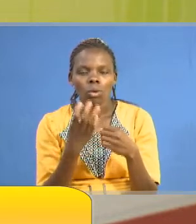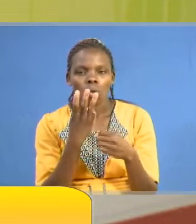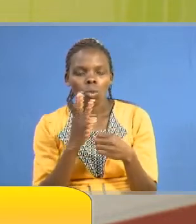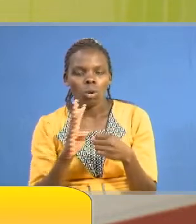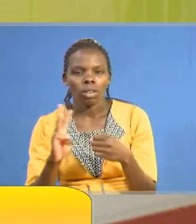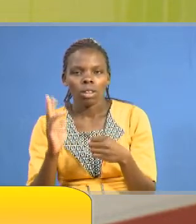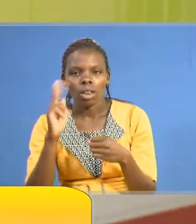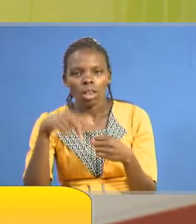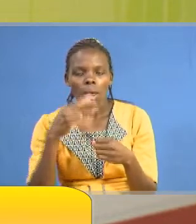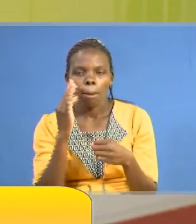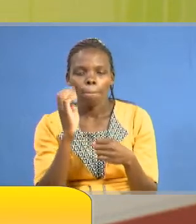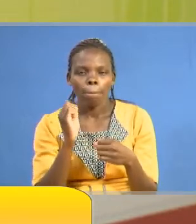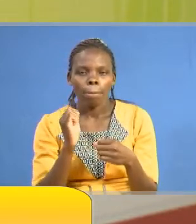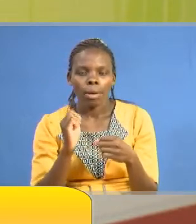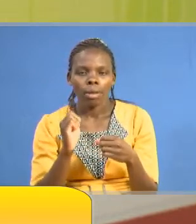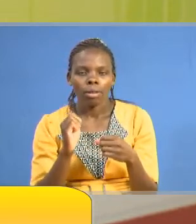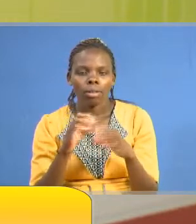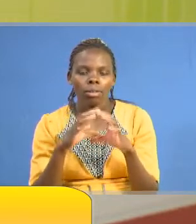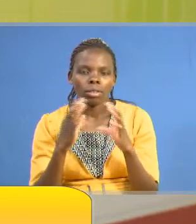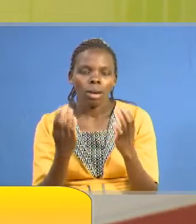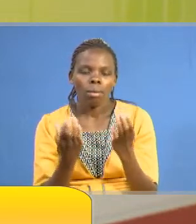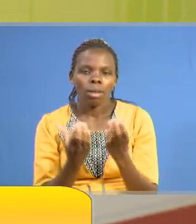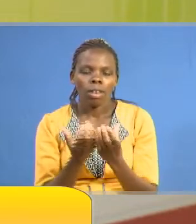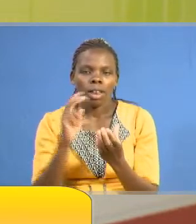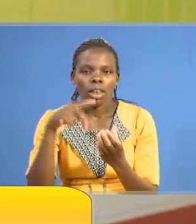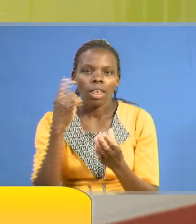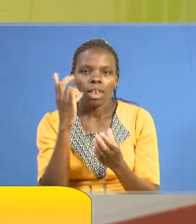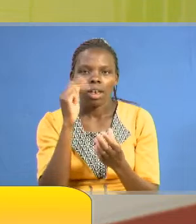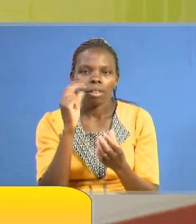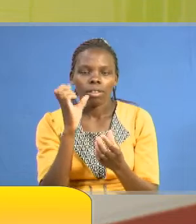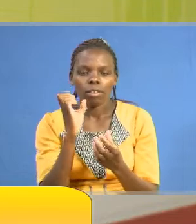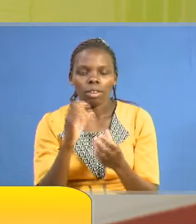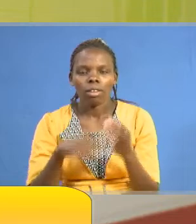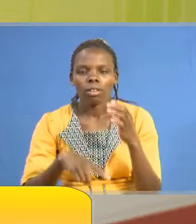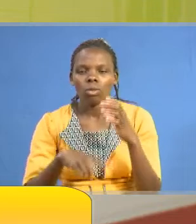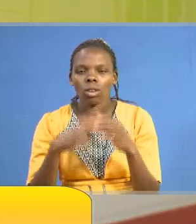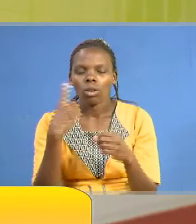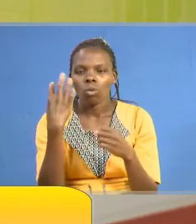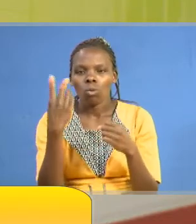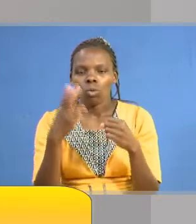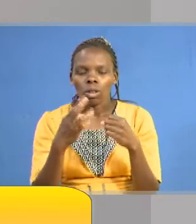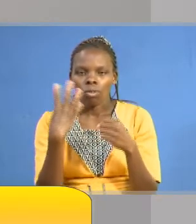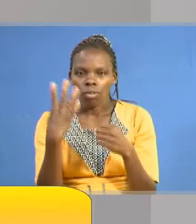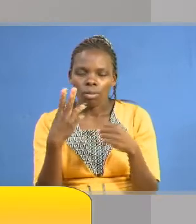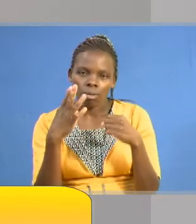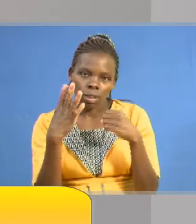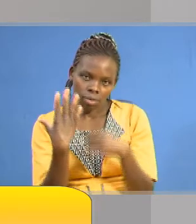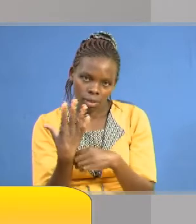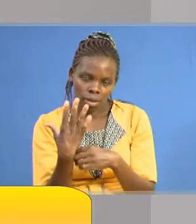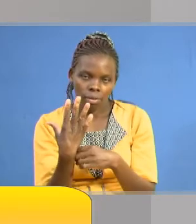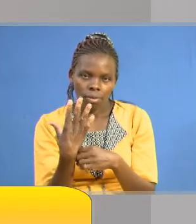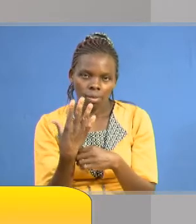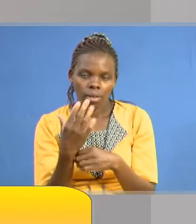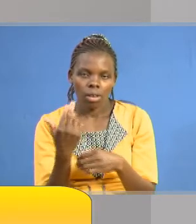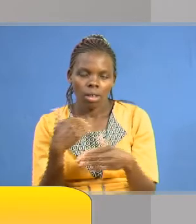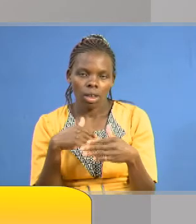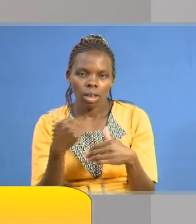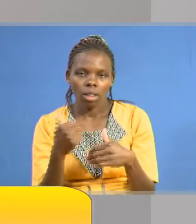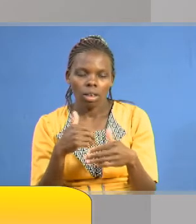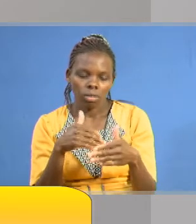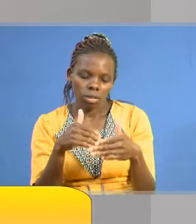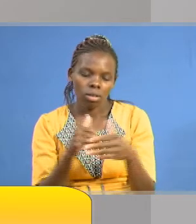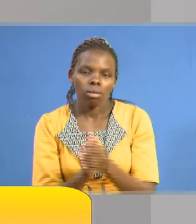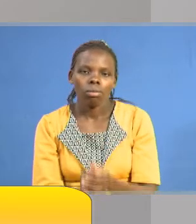Cape, ambapo chama cha Democratic Alliance kimeongoza kwa 55%. Matokeo mengine ni kama yafuatayo.